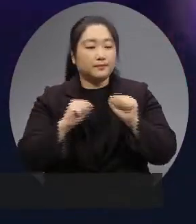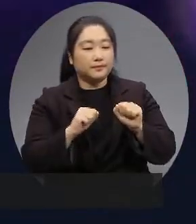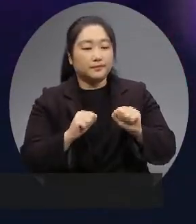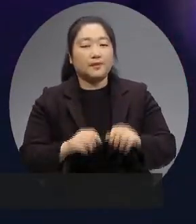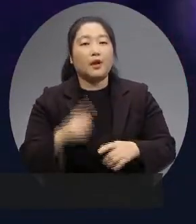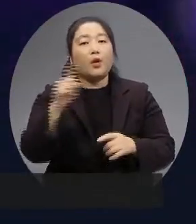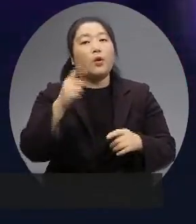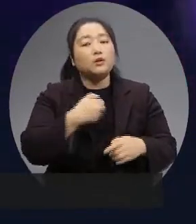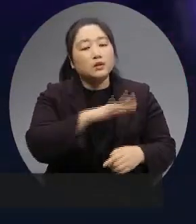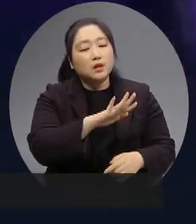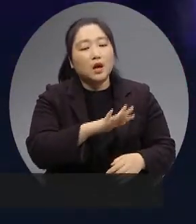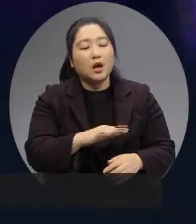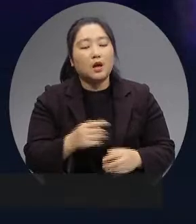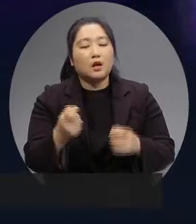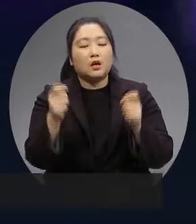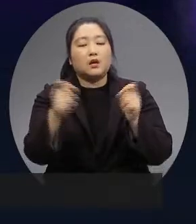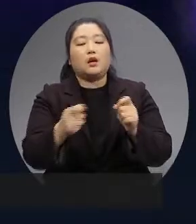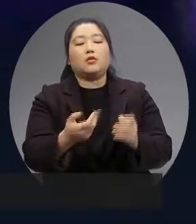어디를 모실까요?